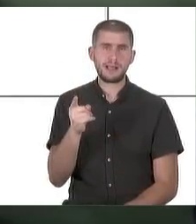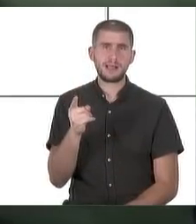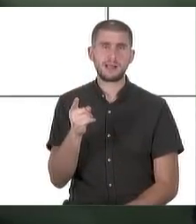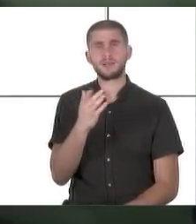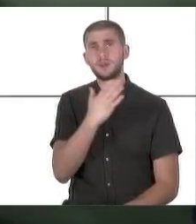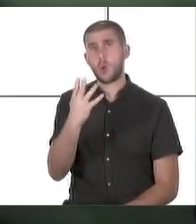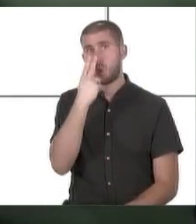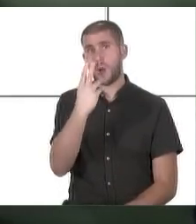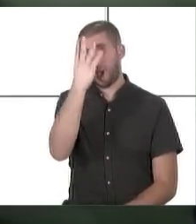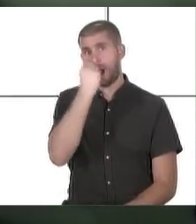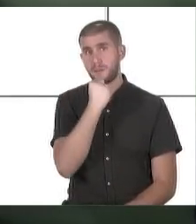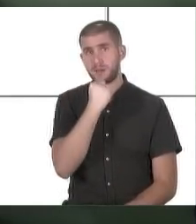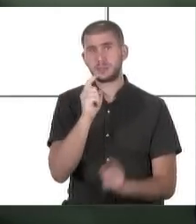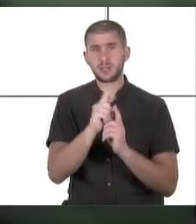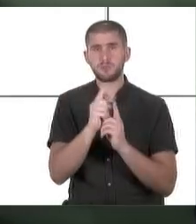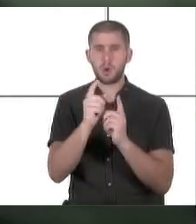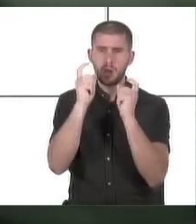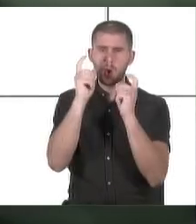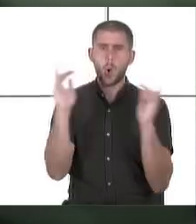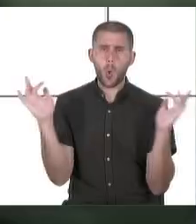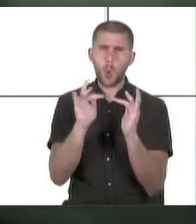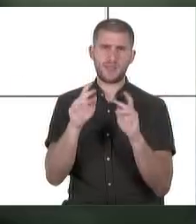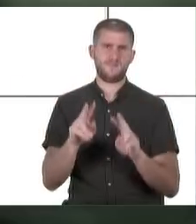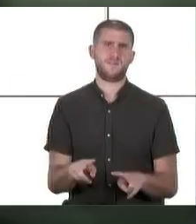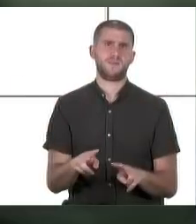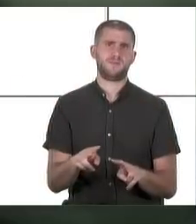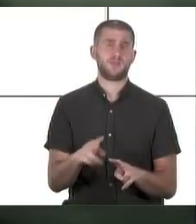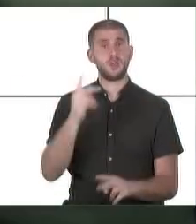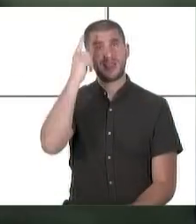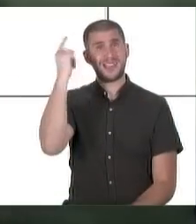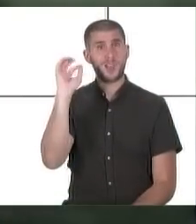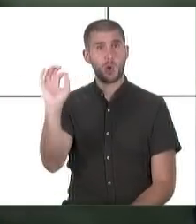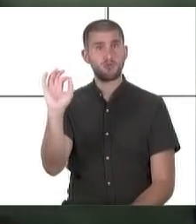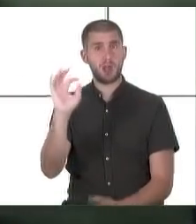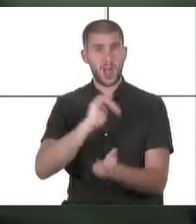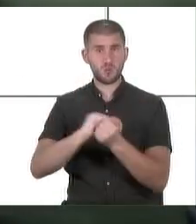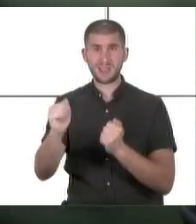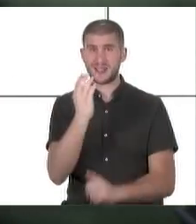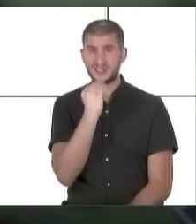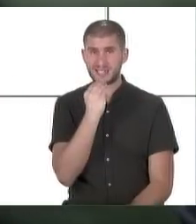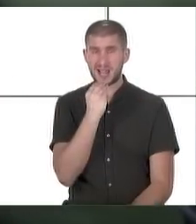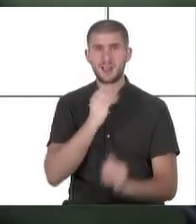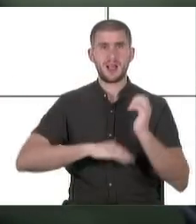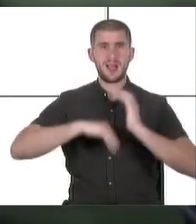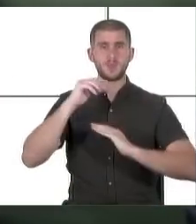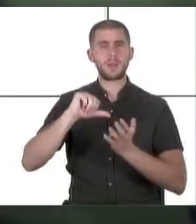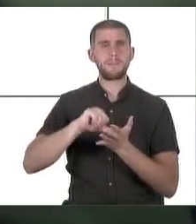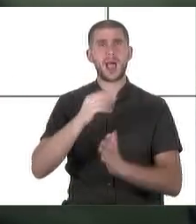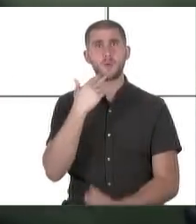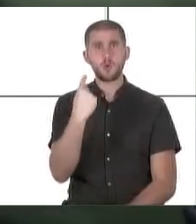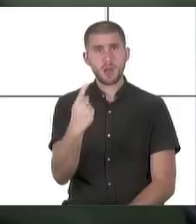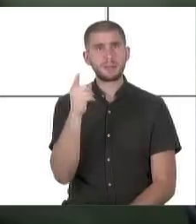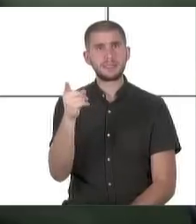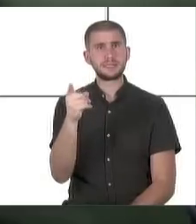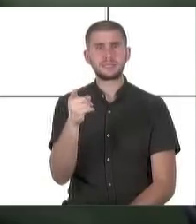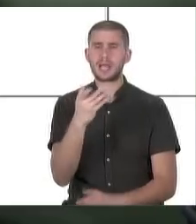את חמאס בעיניים מפוכחות כאויב מר, שהאידיאולוגיה שלו להשמדת ישראל ולבנות בירה בירושלים היא